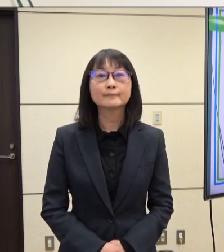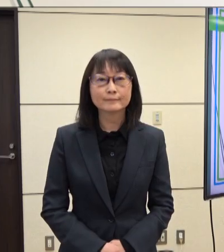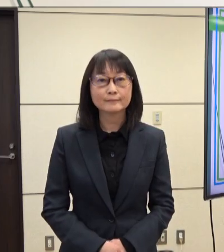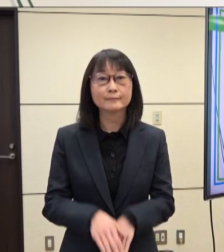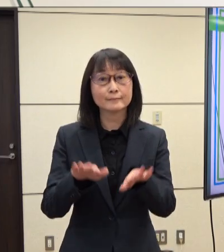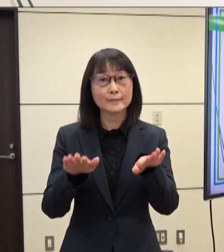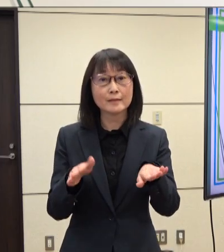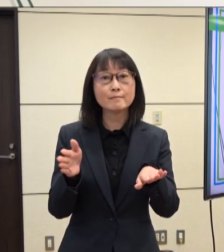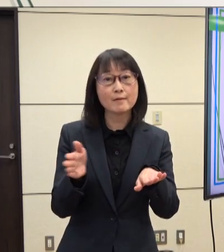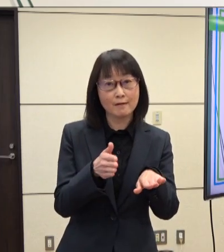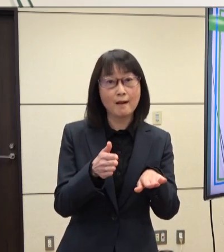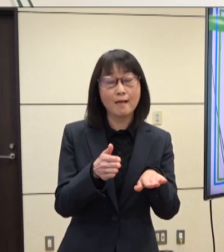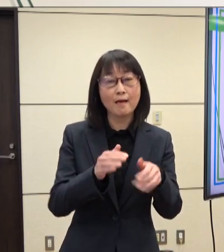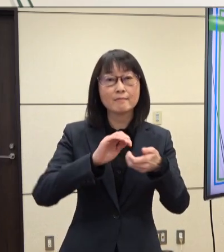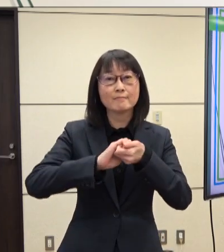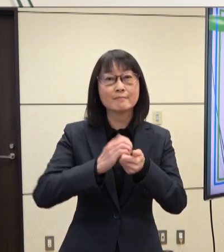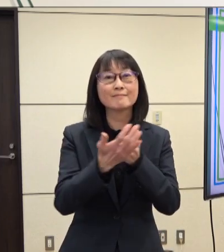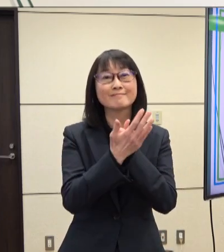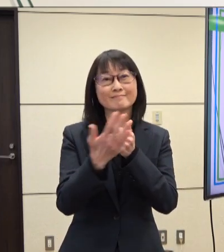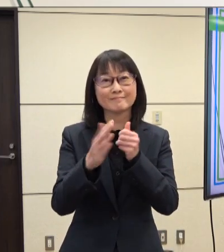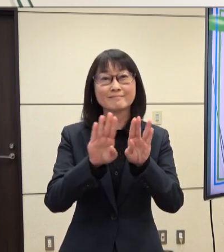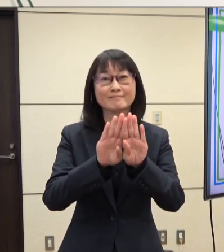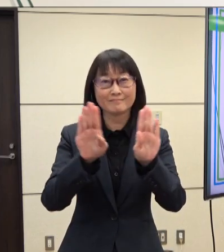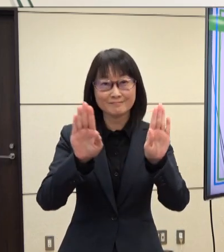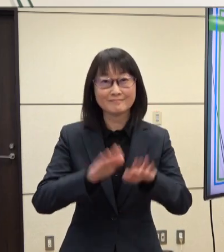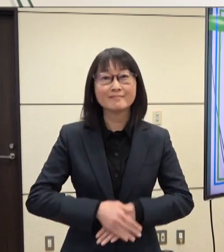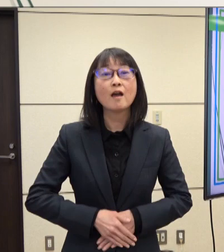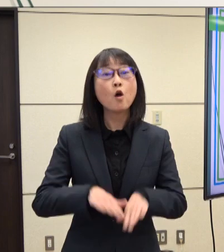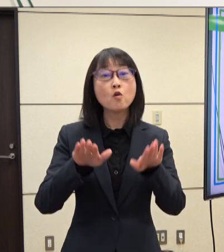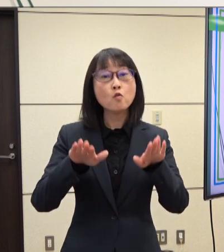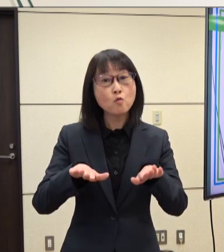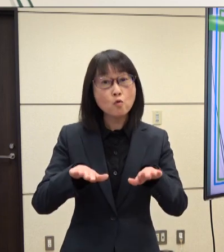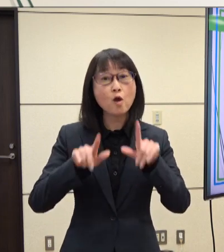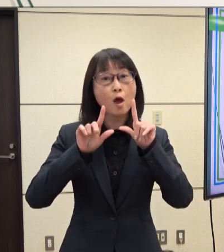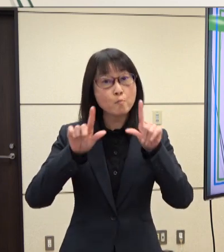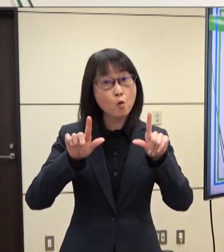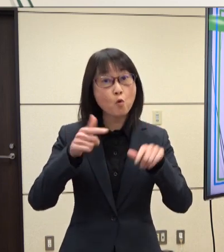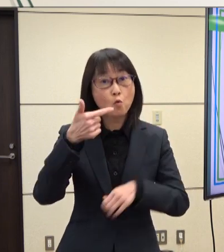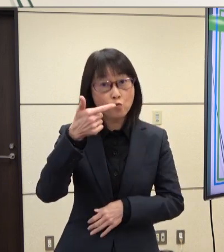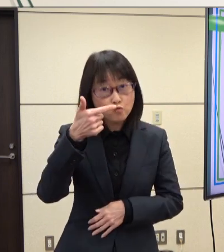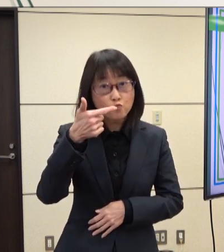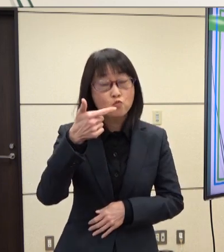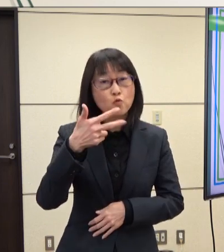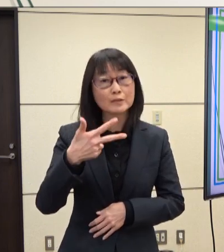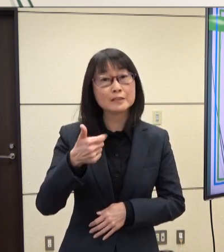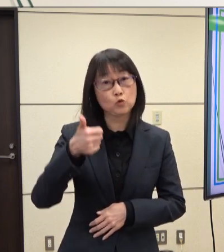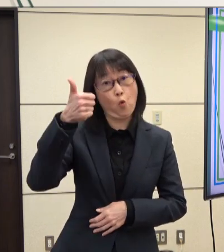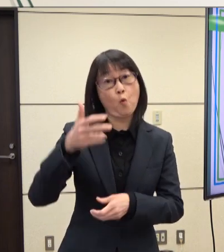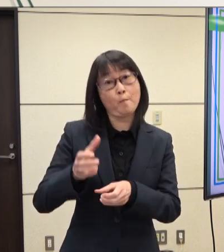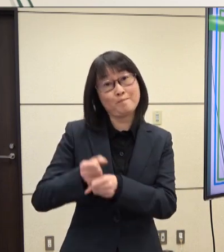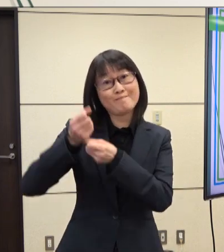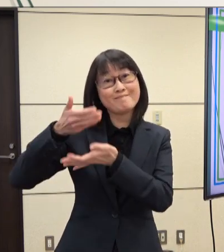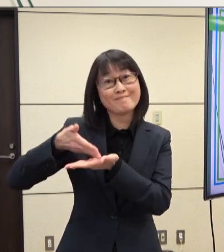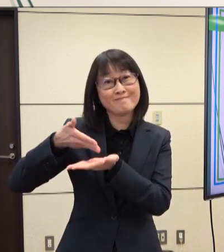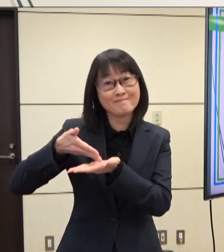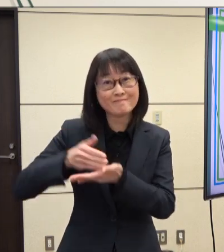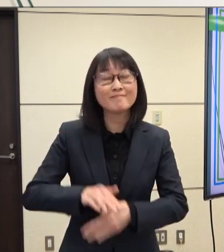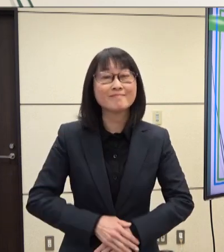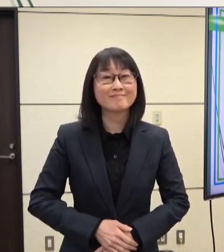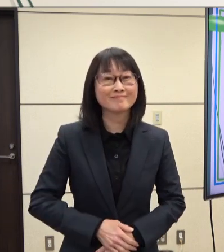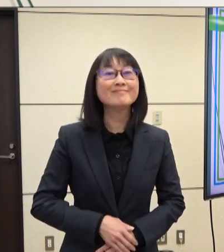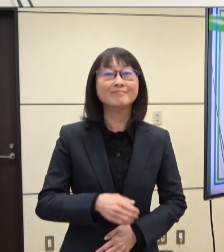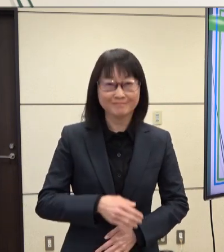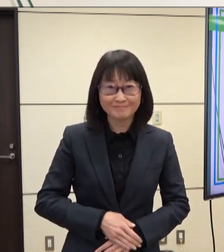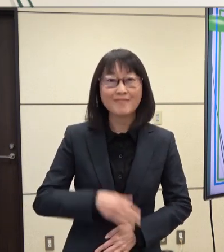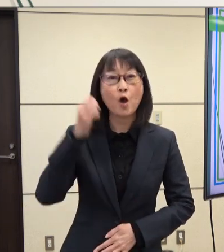それではただいまから定例記者会見を始めます。本日の発表事項6件を一括して市長からご説明申し上げます。 はい、おはよう